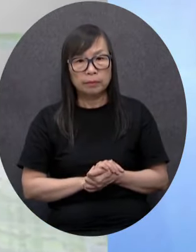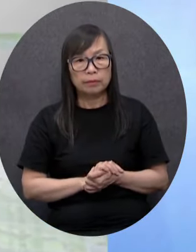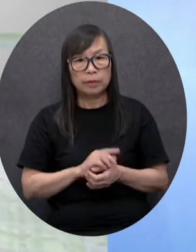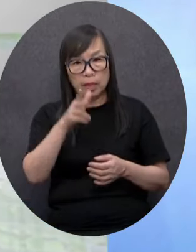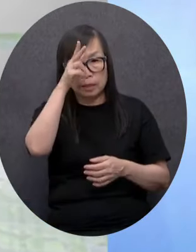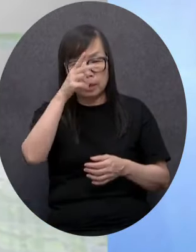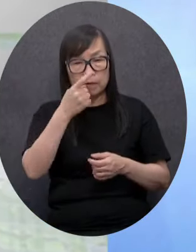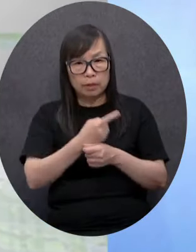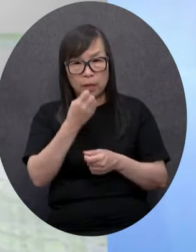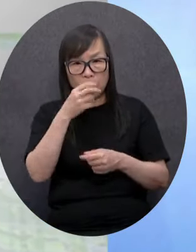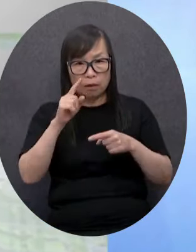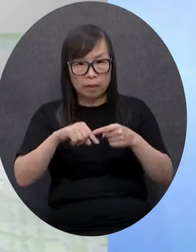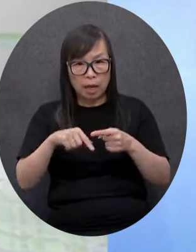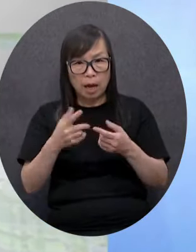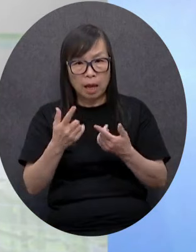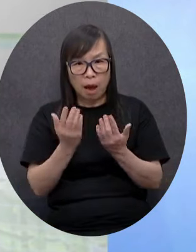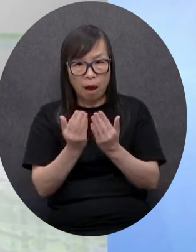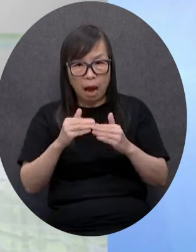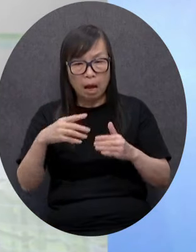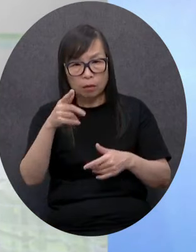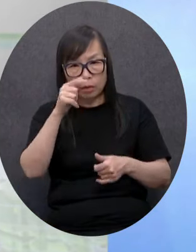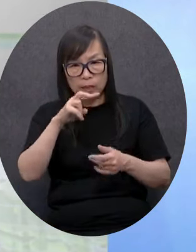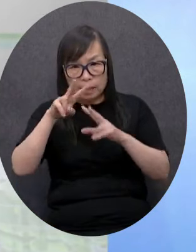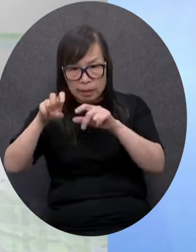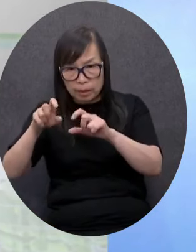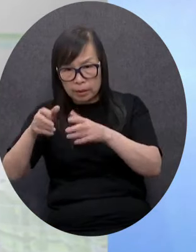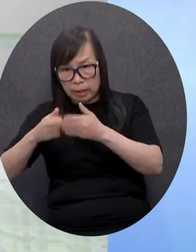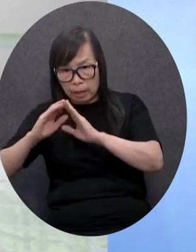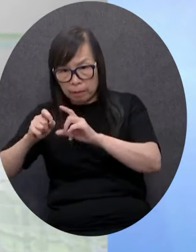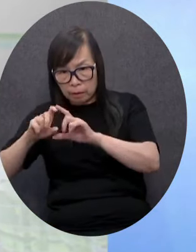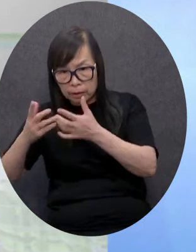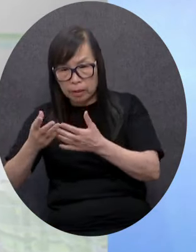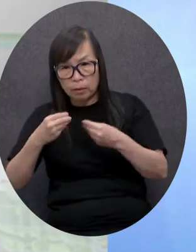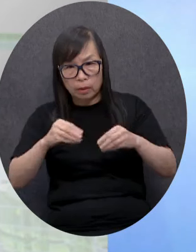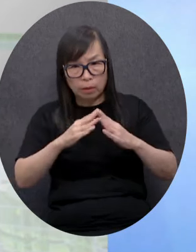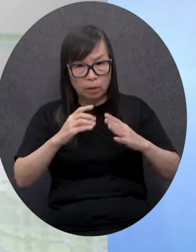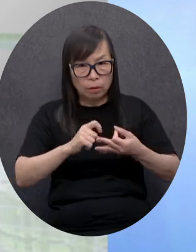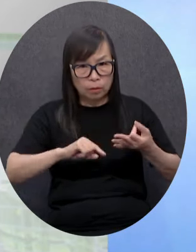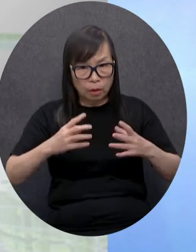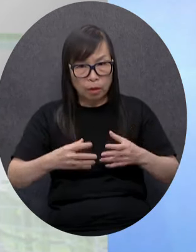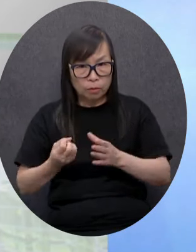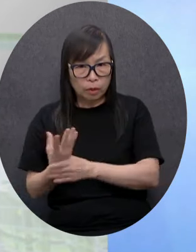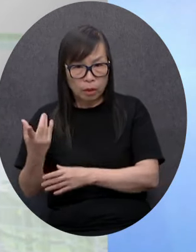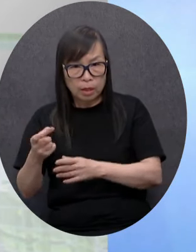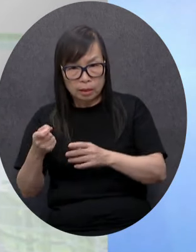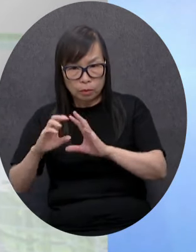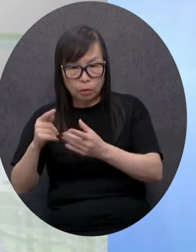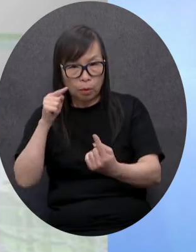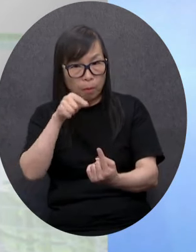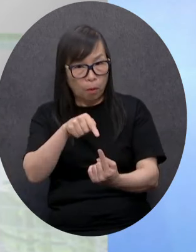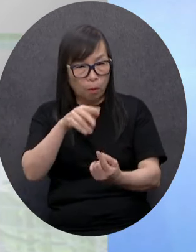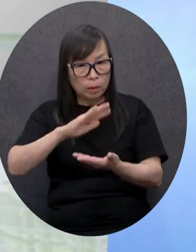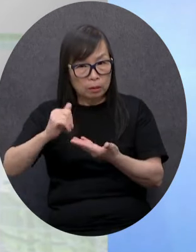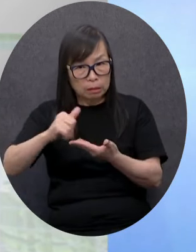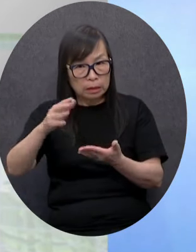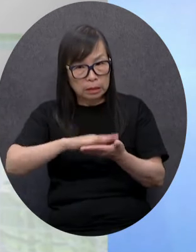政府就香港大学校政风波成立调研小组，教育局局长蔡若莲说，小组主要目的是厘清